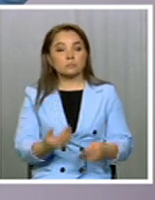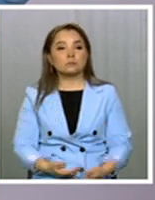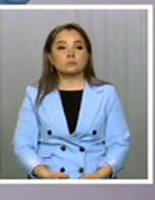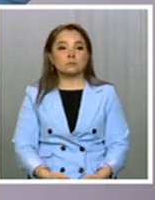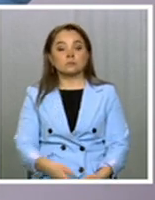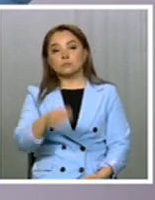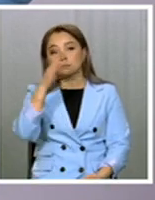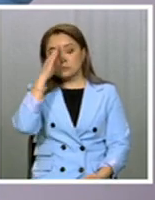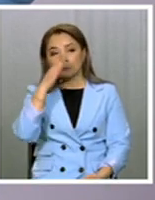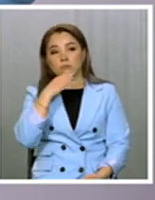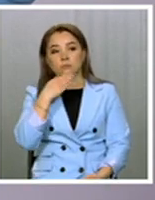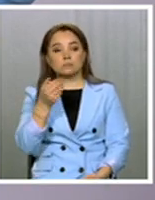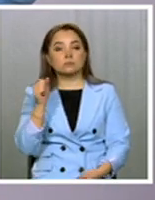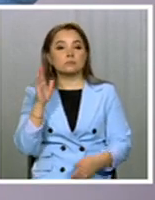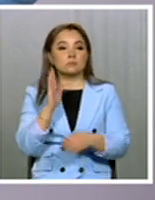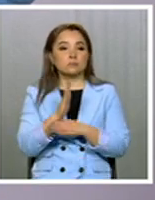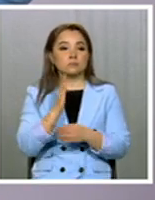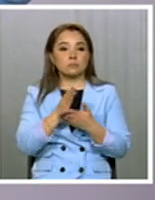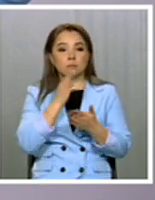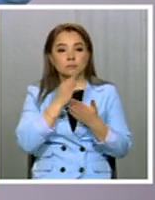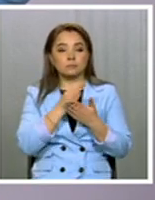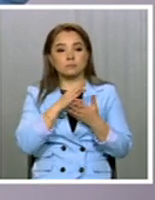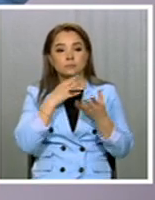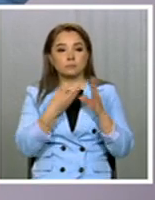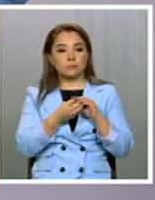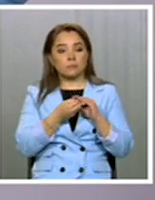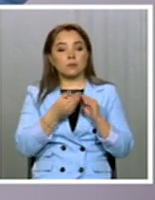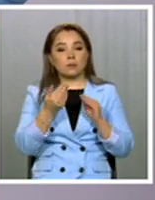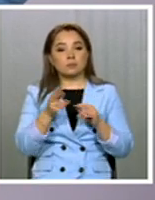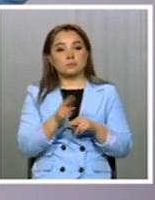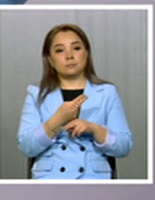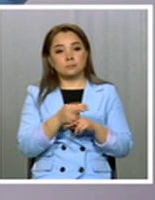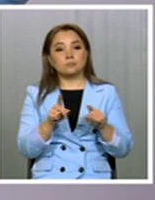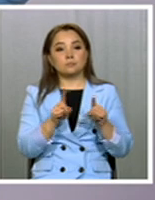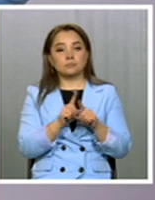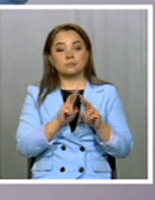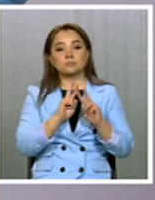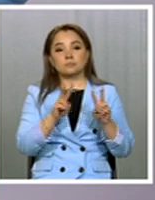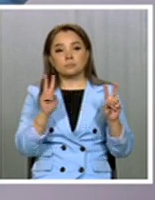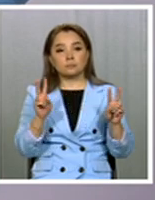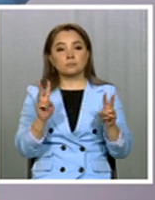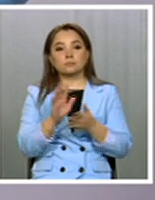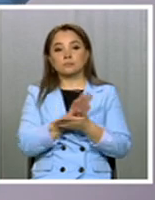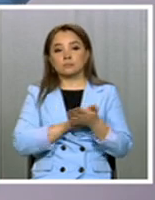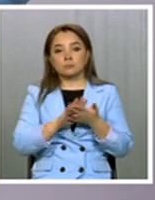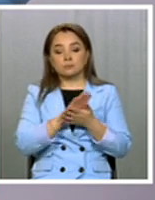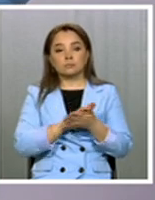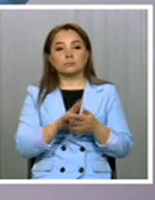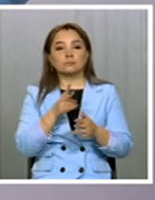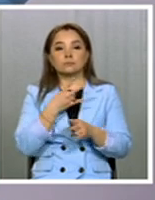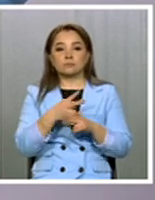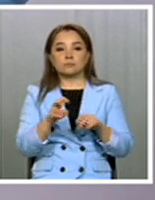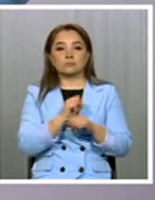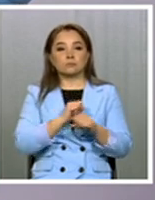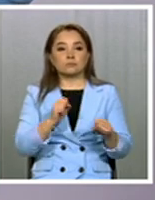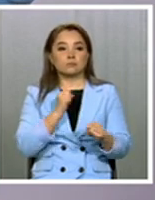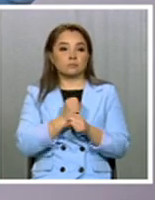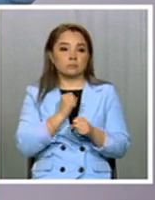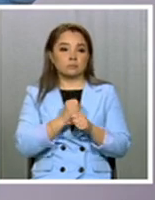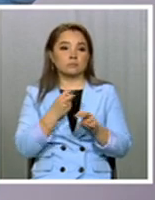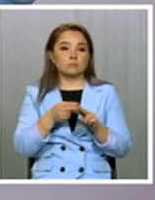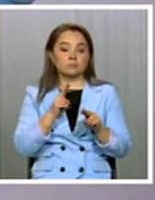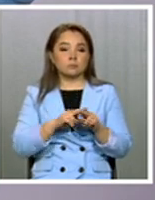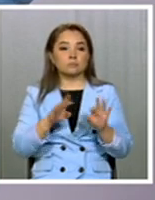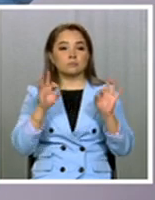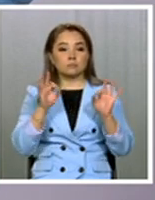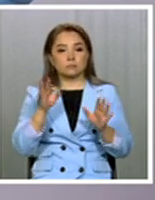Әке үкімінің танымдық тәрбиелік мәні ешкімге ешқашан қиянат жасамау, әділетті